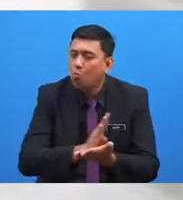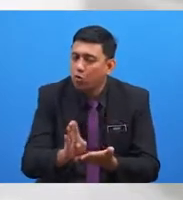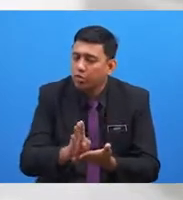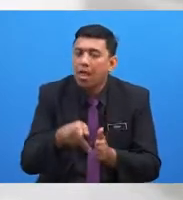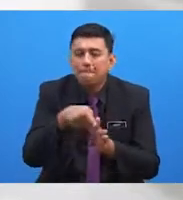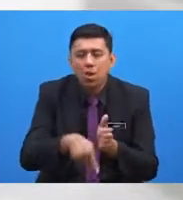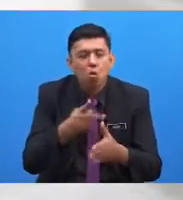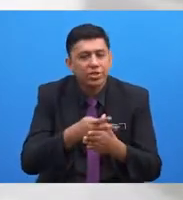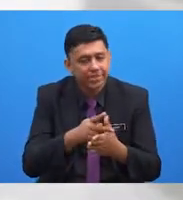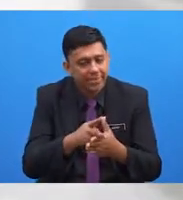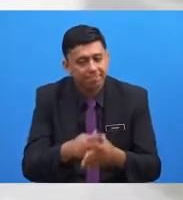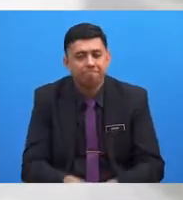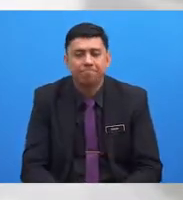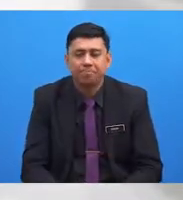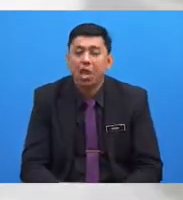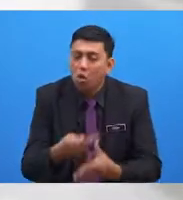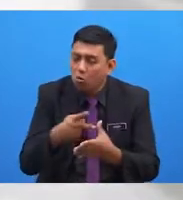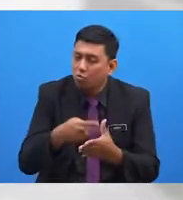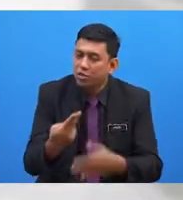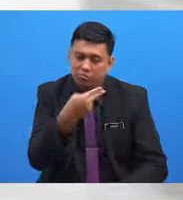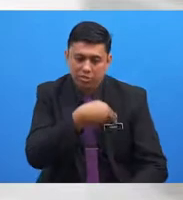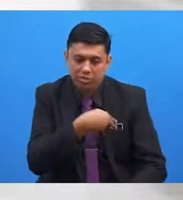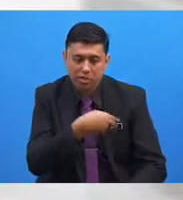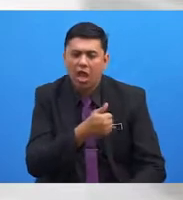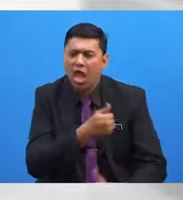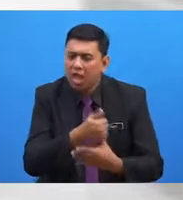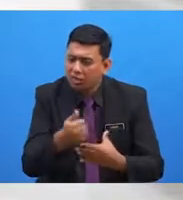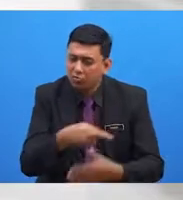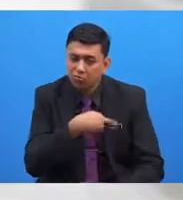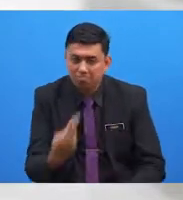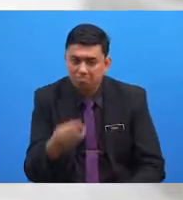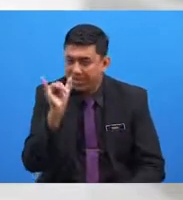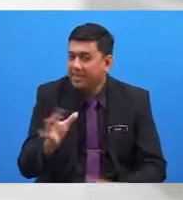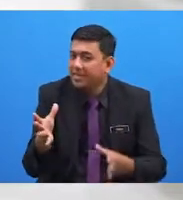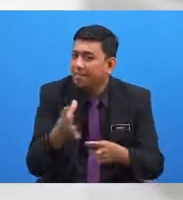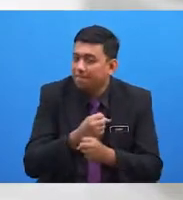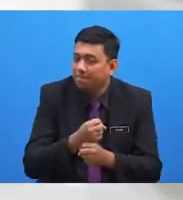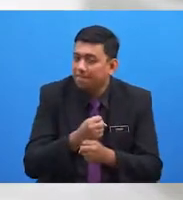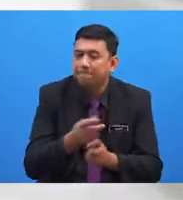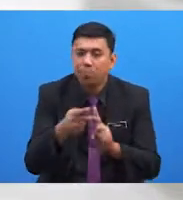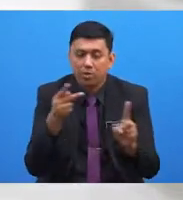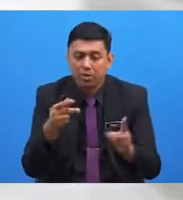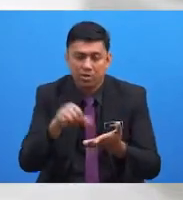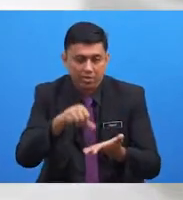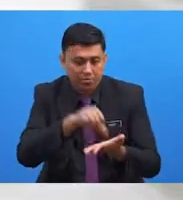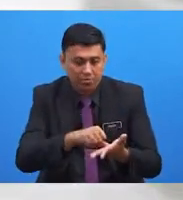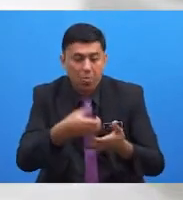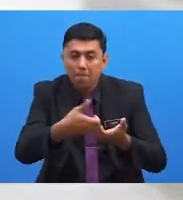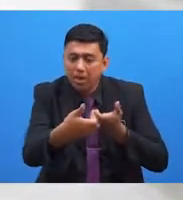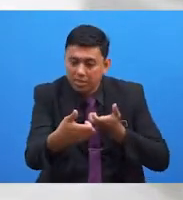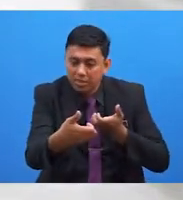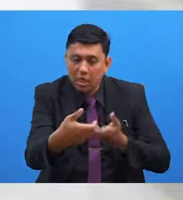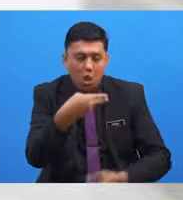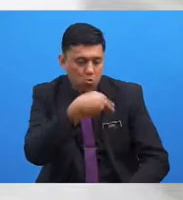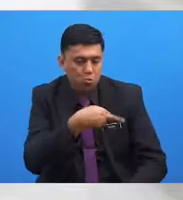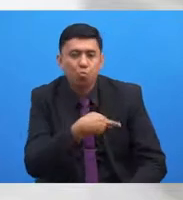perkongsi. Kongsi untung atau kongsi rugi yang diperoleh daripada akaun pengasingan untung